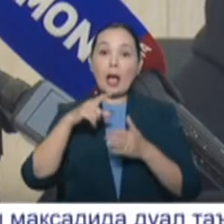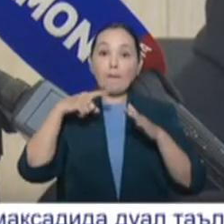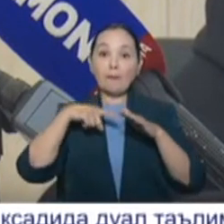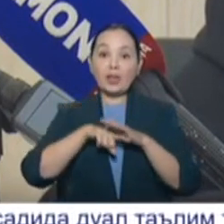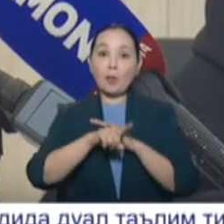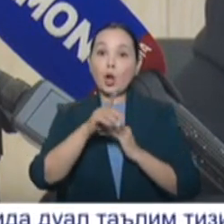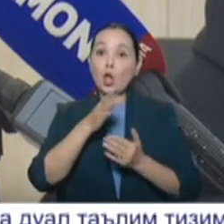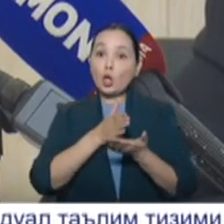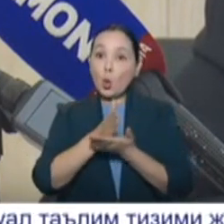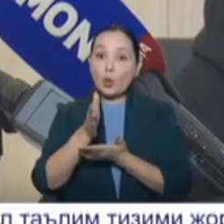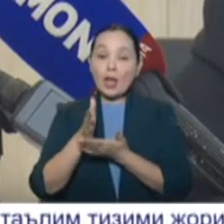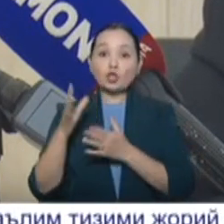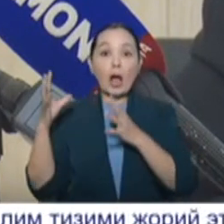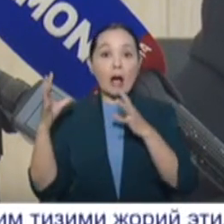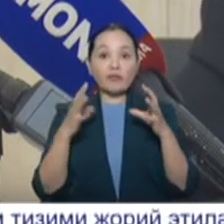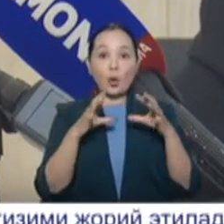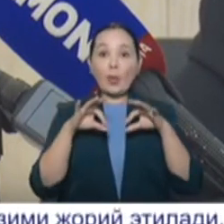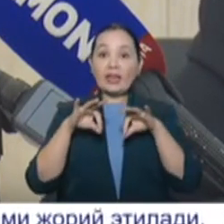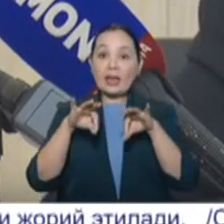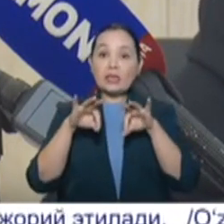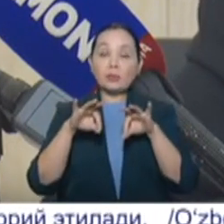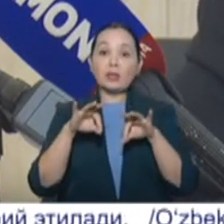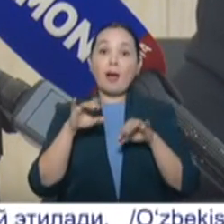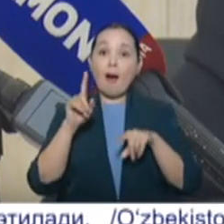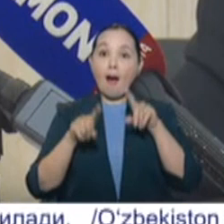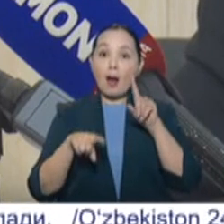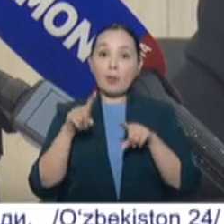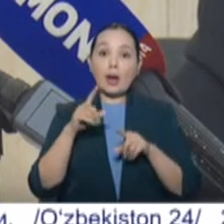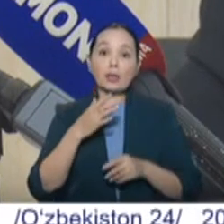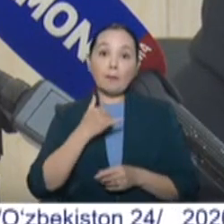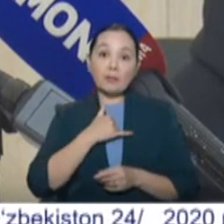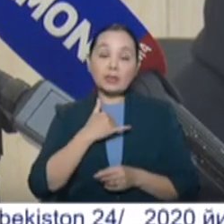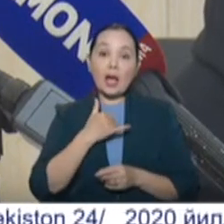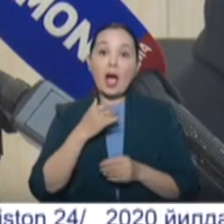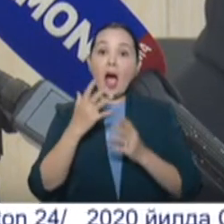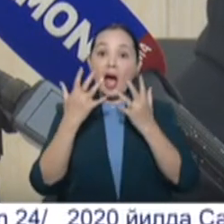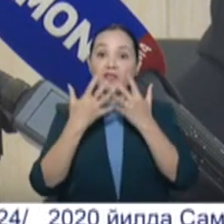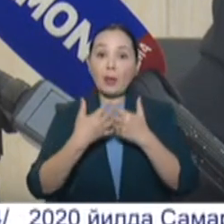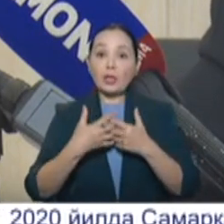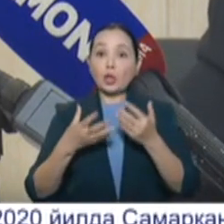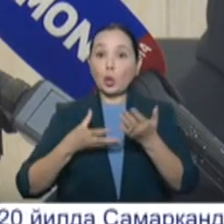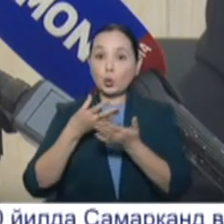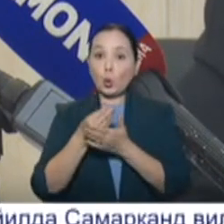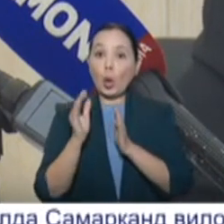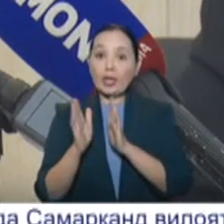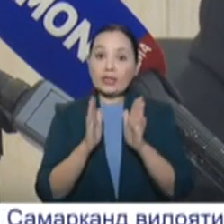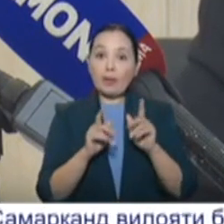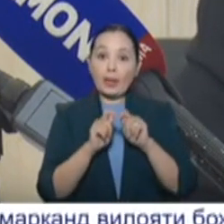metropoliten yo'nalishlarida va avtobus, avtotransport yo'nalishlarida ayrimlarda biz avtomatlashtirilgan to'lov tizimini tatbiq